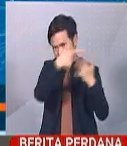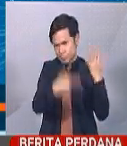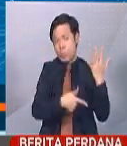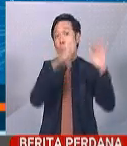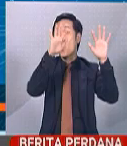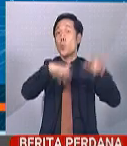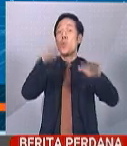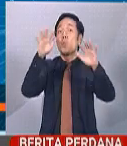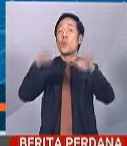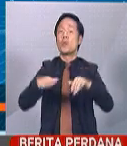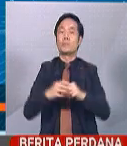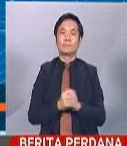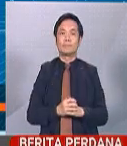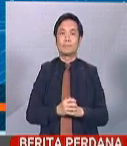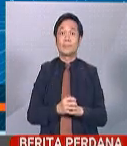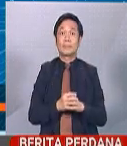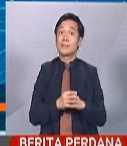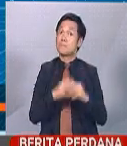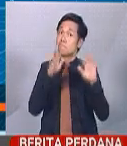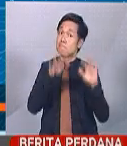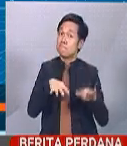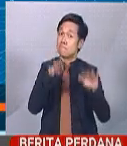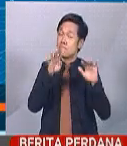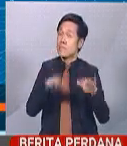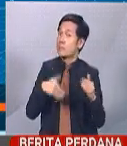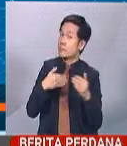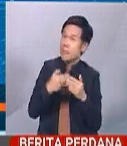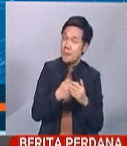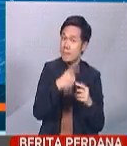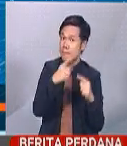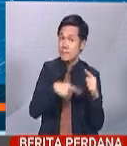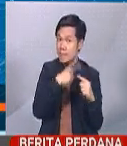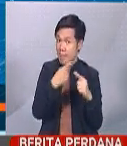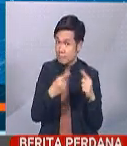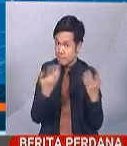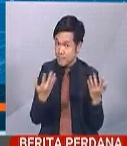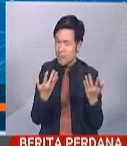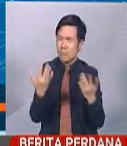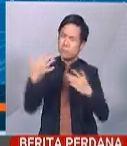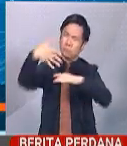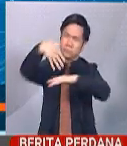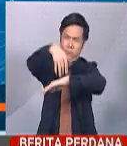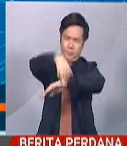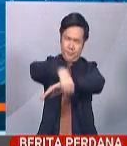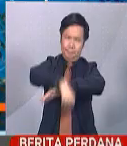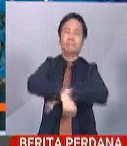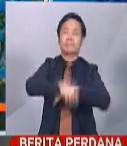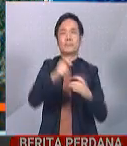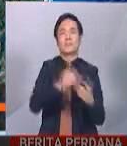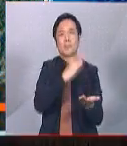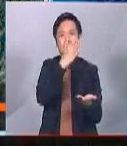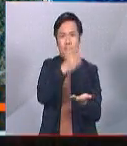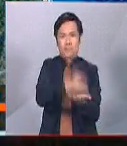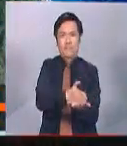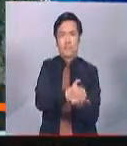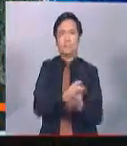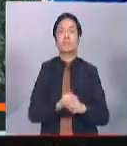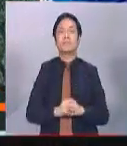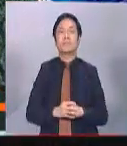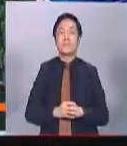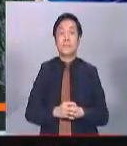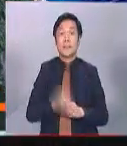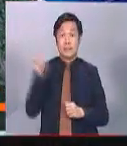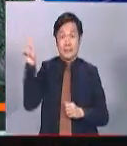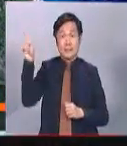sedang berlaku ketika ini dijangka boleh berlanjutan sehingga ke lewat malam nanti. Bagi tinjauan cuaca semasa